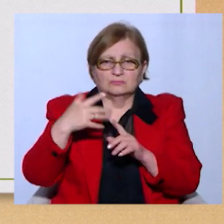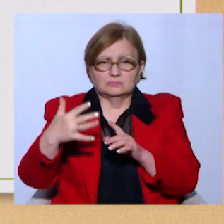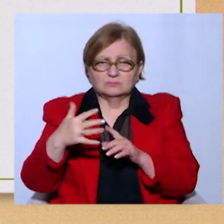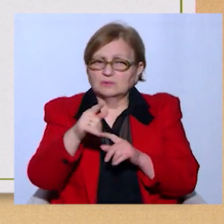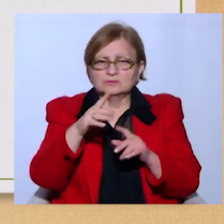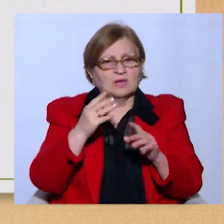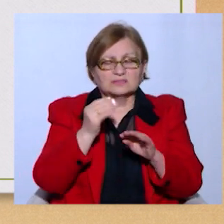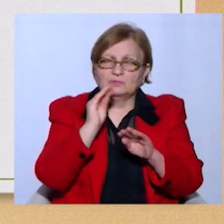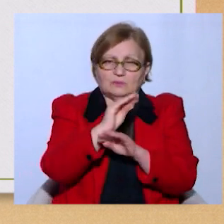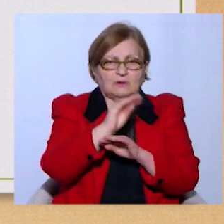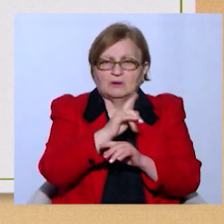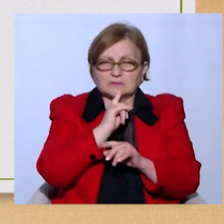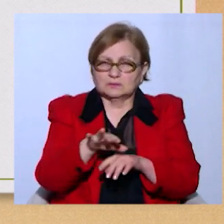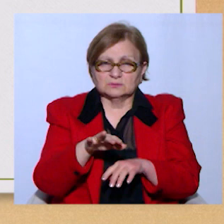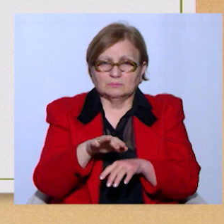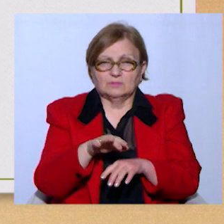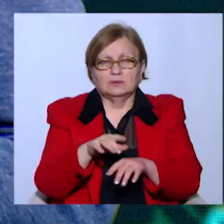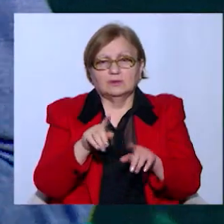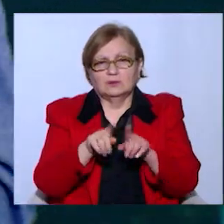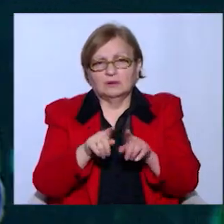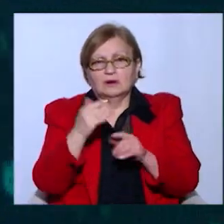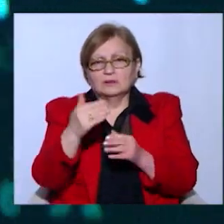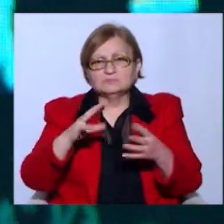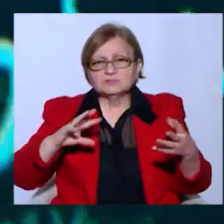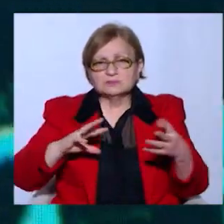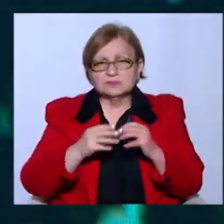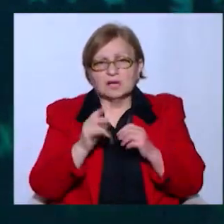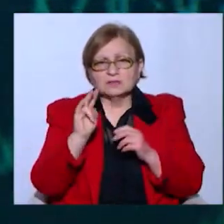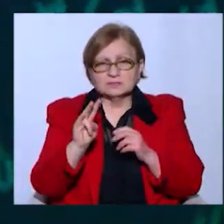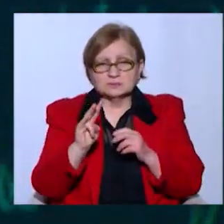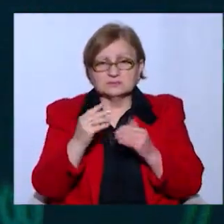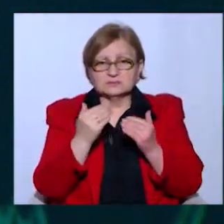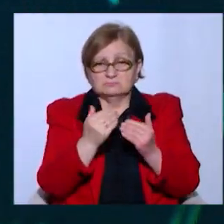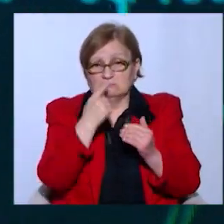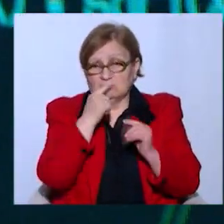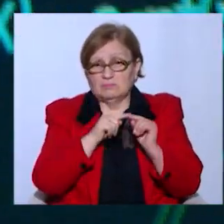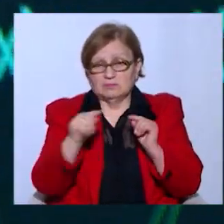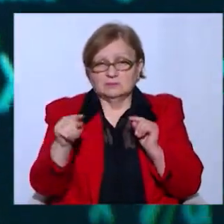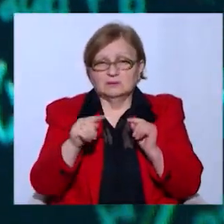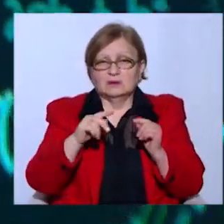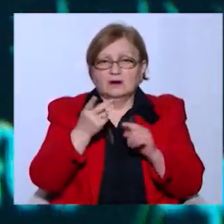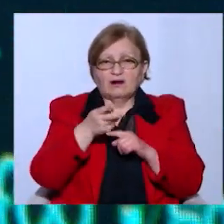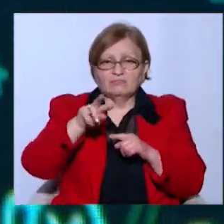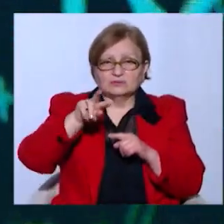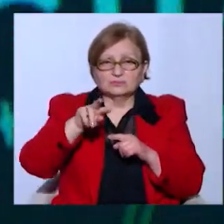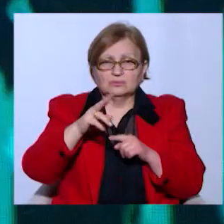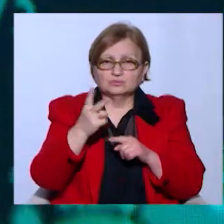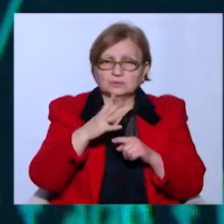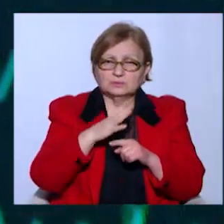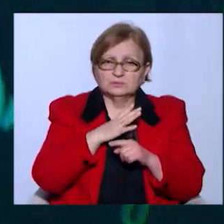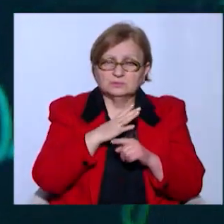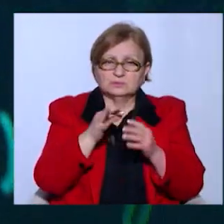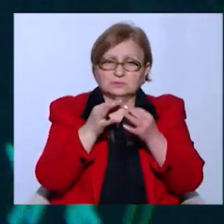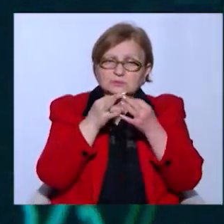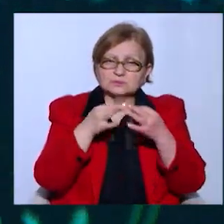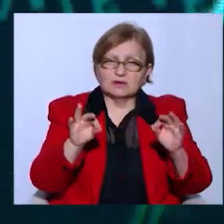არითმეტიკული პროგრესია და აგრეთვე ჯამიც n-ის მიმართ აუცილებლად კვადრატული უნდა იყოს